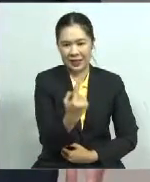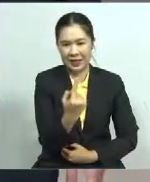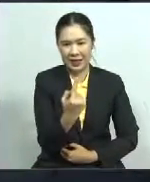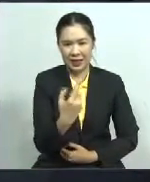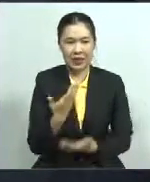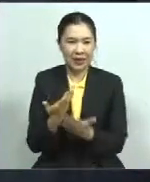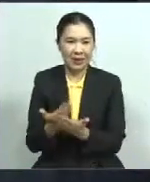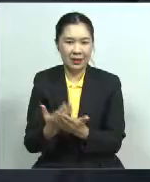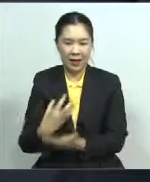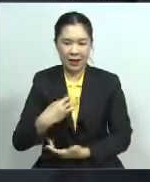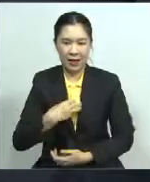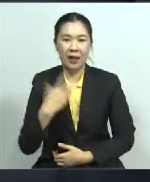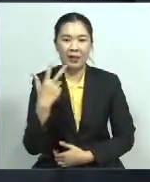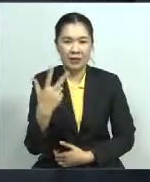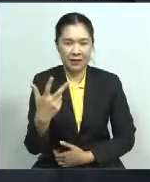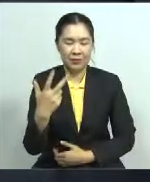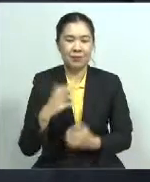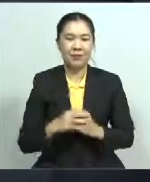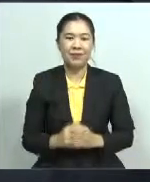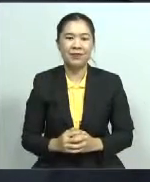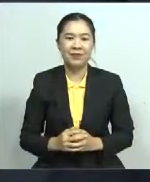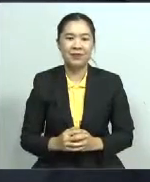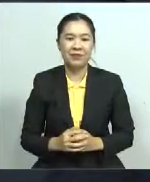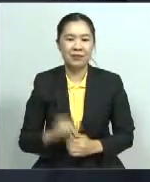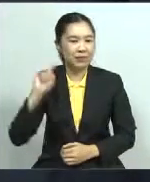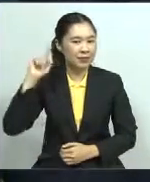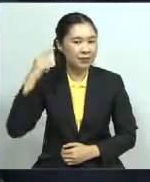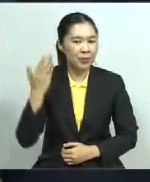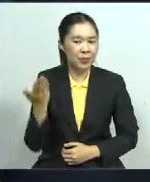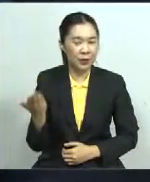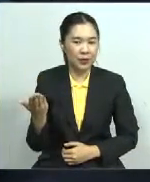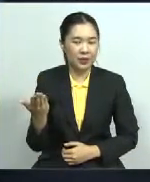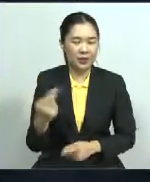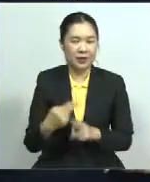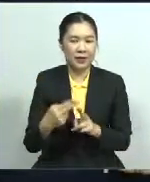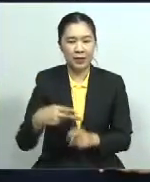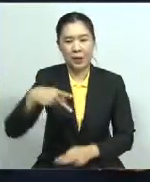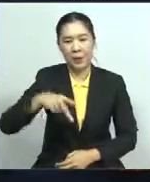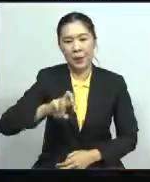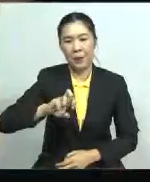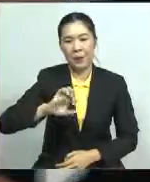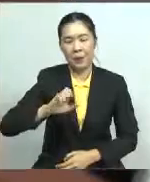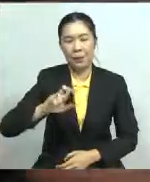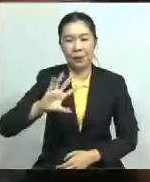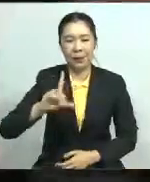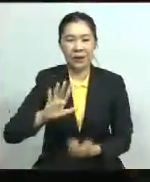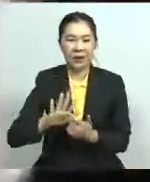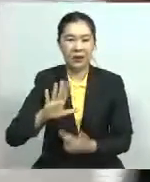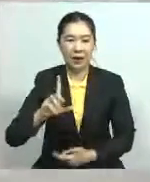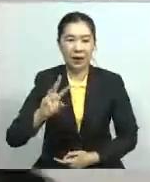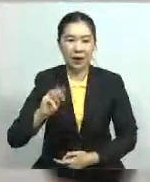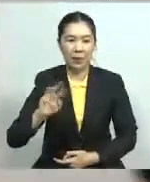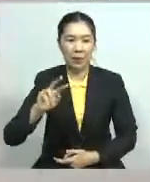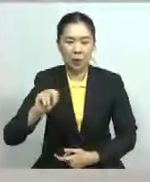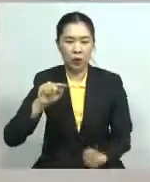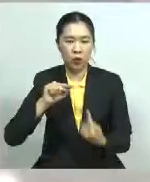เหรียญและเหรียญเงิน3เหรียญนะคะได้แก่นางสาวพิชามนอัศวะพดุงสิทธิ์โรงเรียนเตรียมอุดม